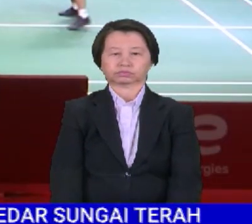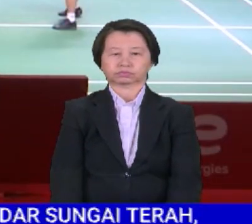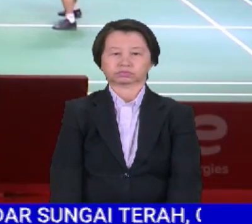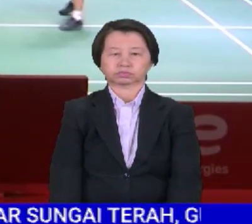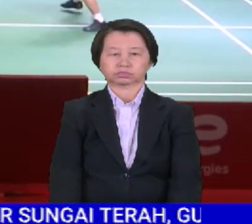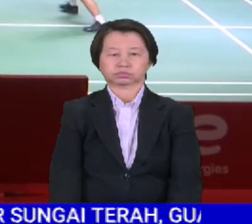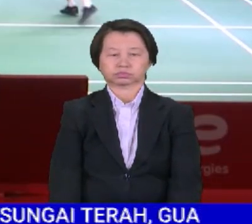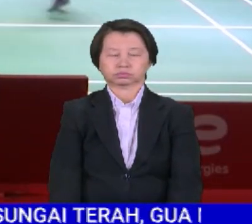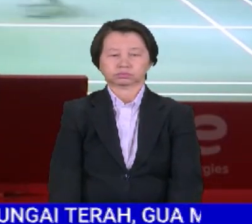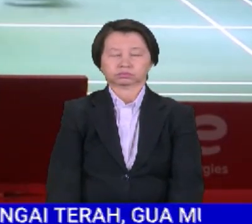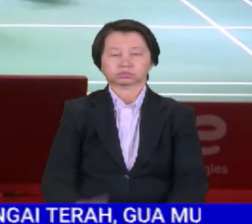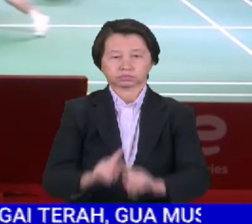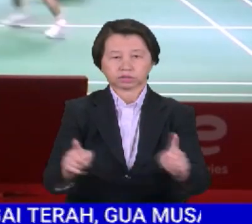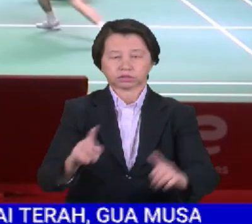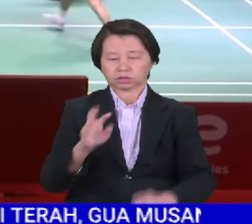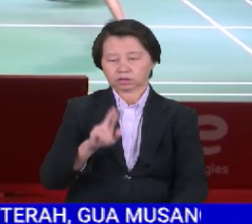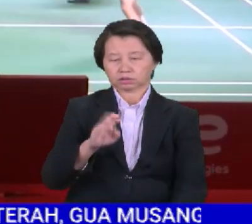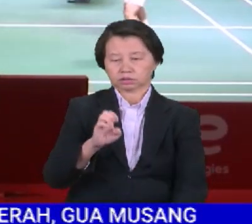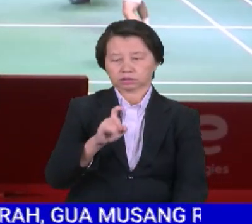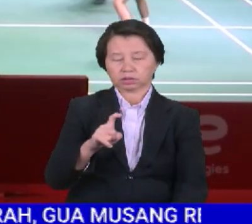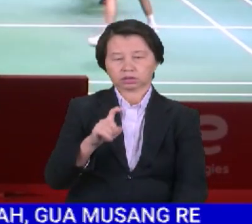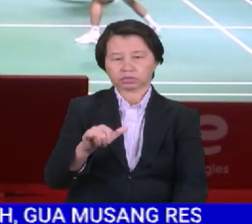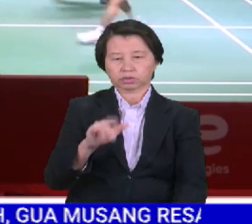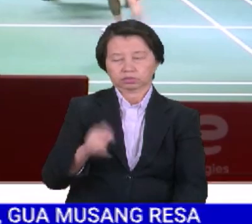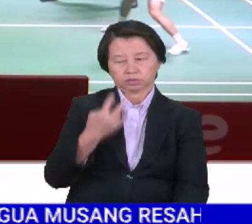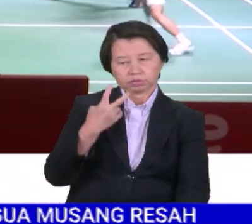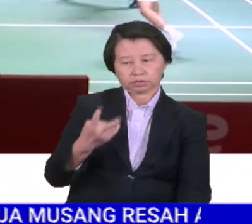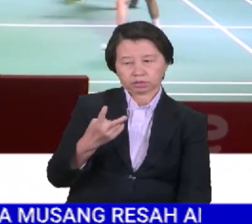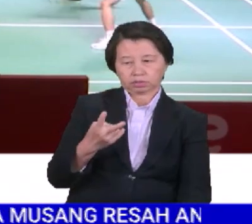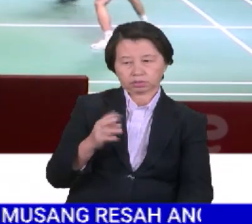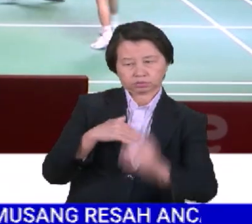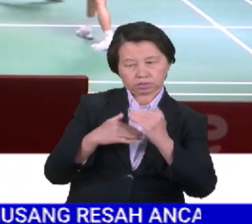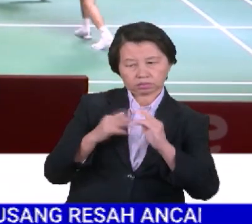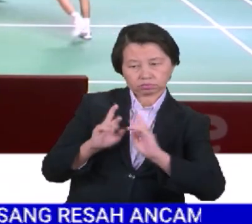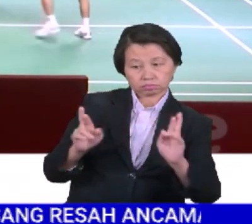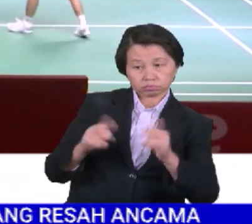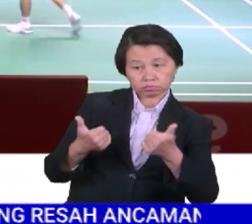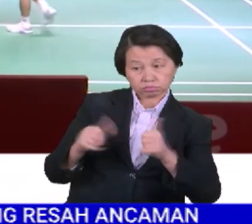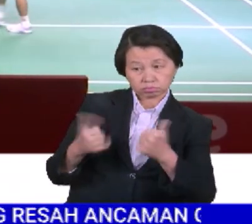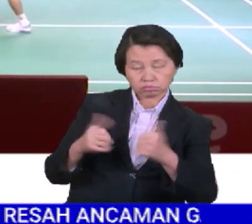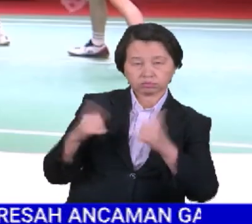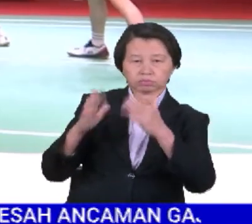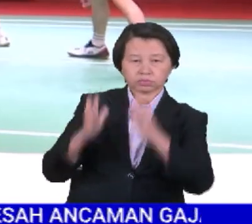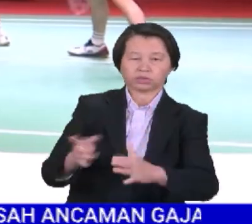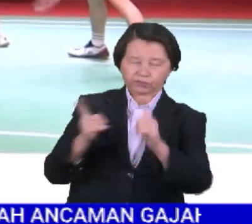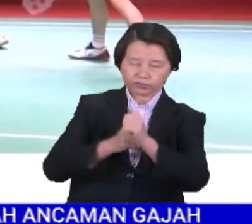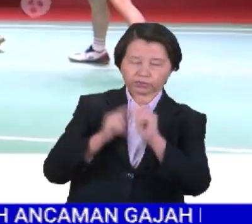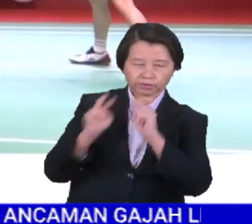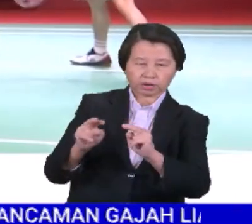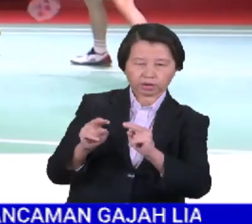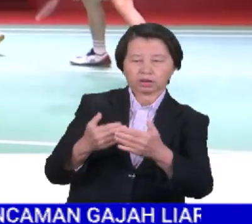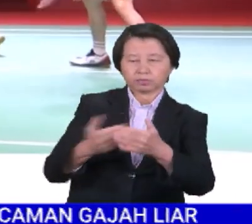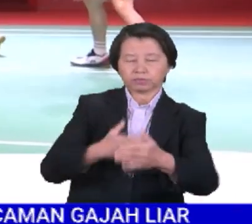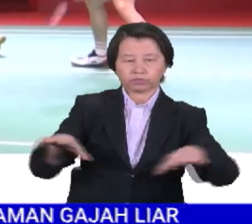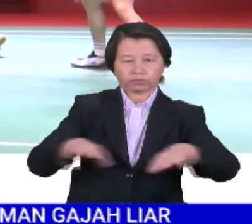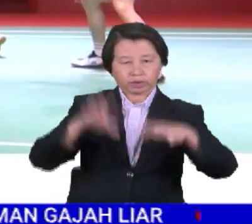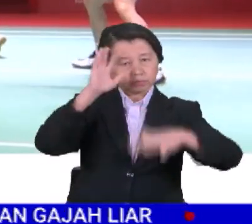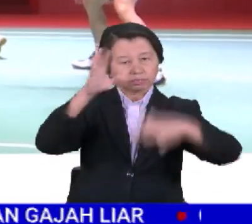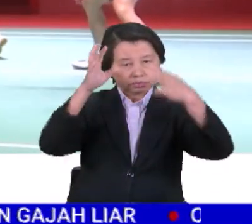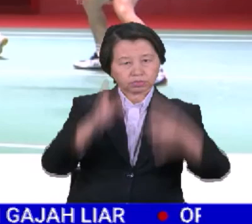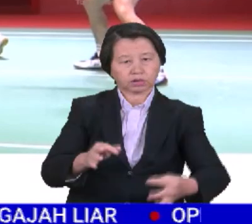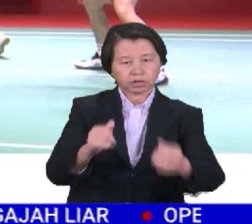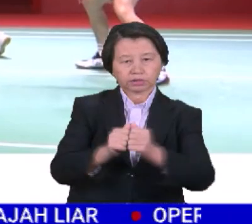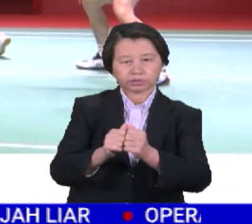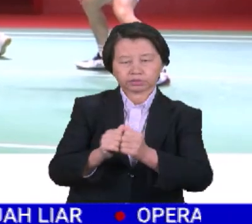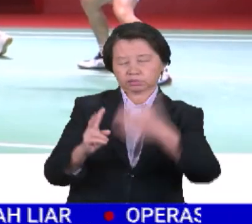memerlukan bagaimanapun re mengakui perlu melihat tahap kesediaan dan kondusi para pemain terlebih dahulu sebelum membuat keputusan lanjut